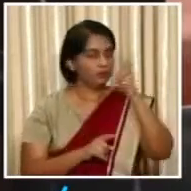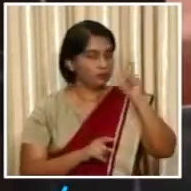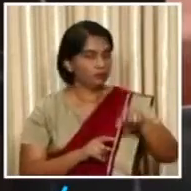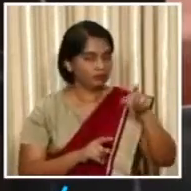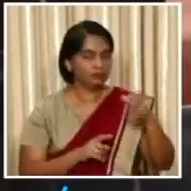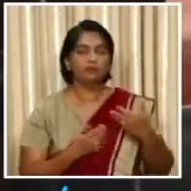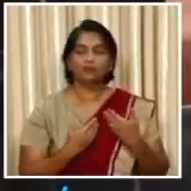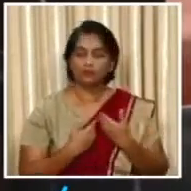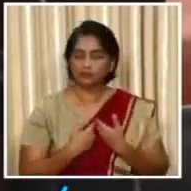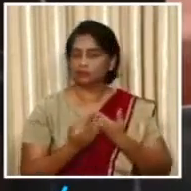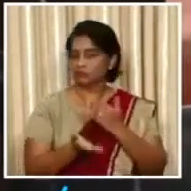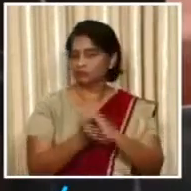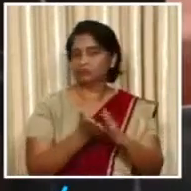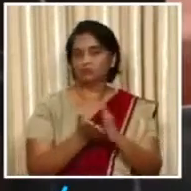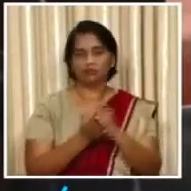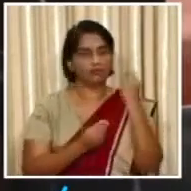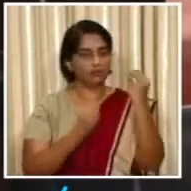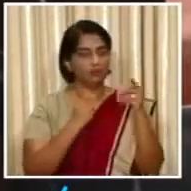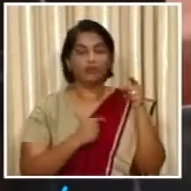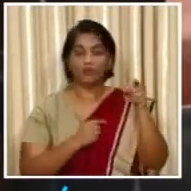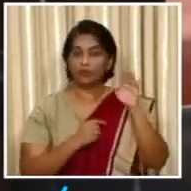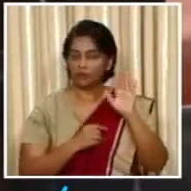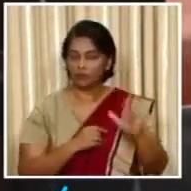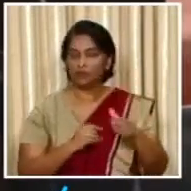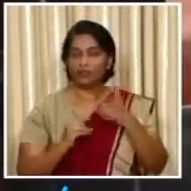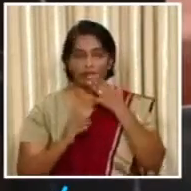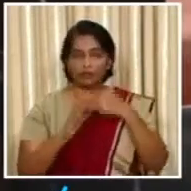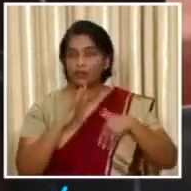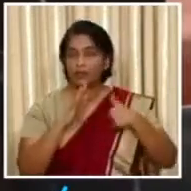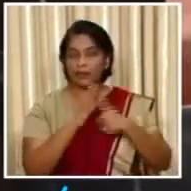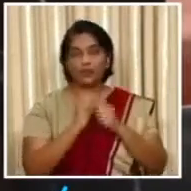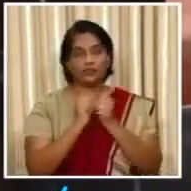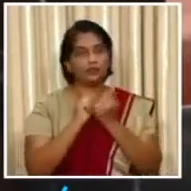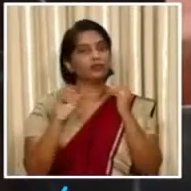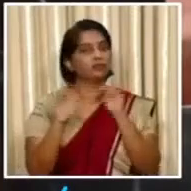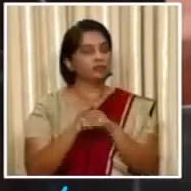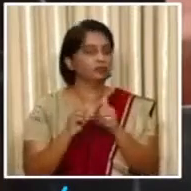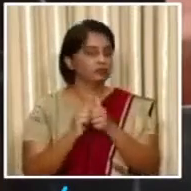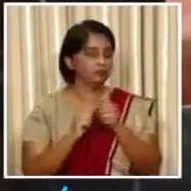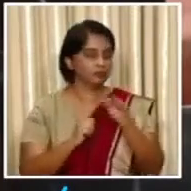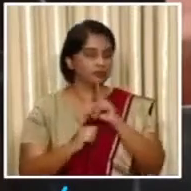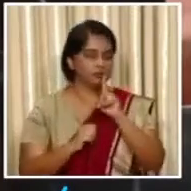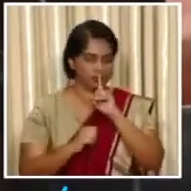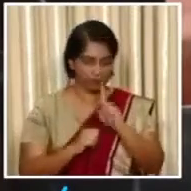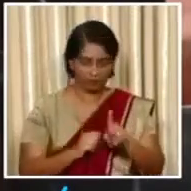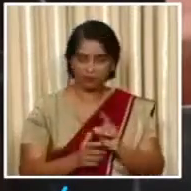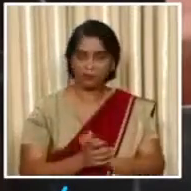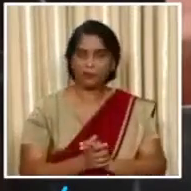சேவைக்கு உள்வாங்குவதற்கு நடவடிக்கை மேற்கொள்ள வேண்டும்.